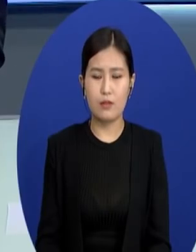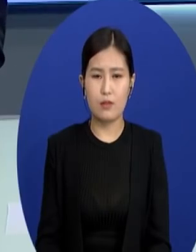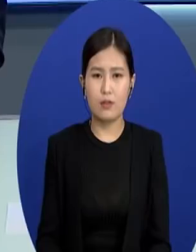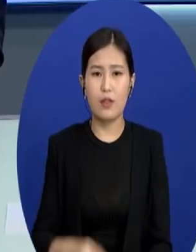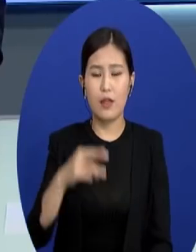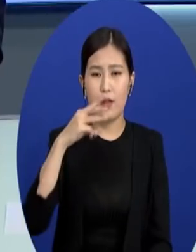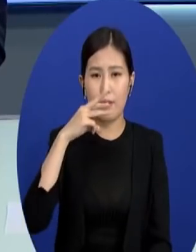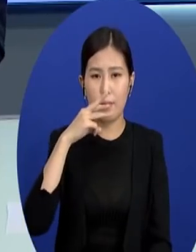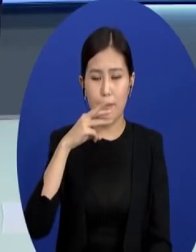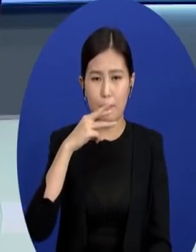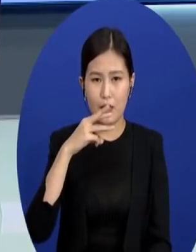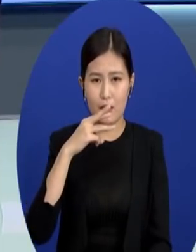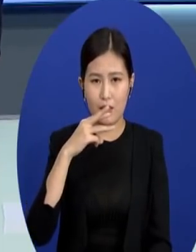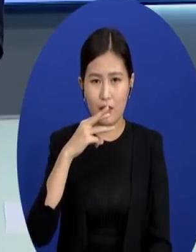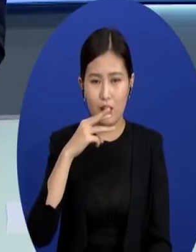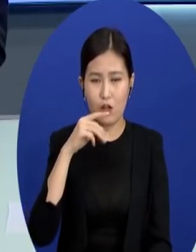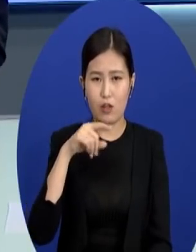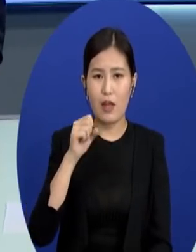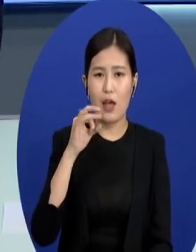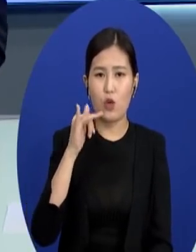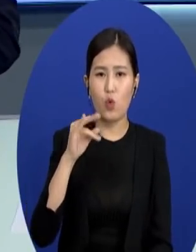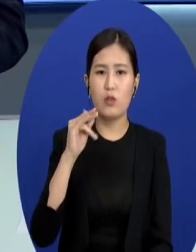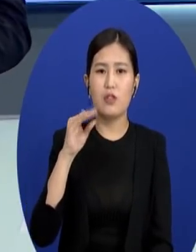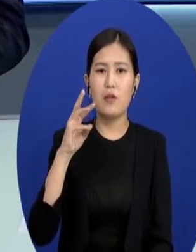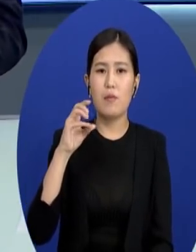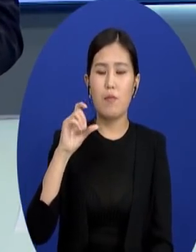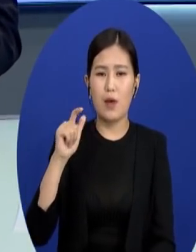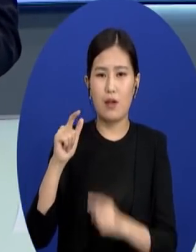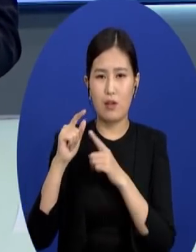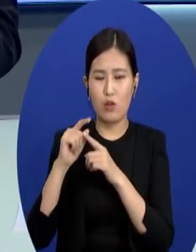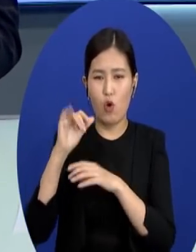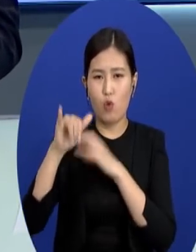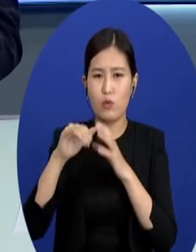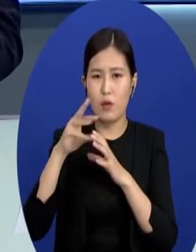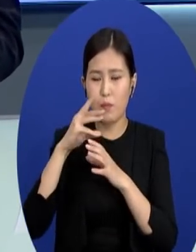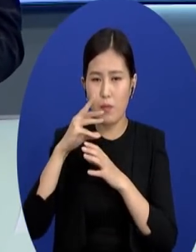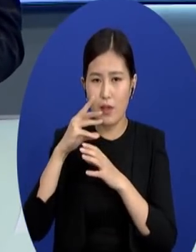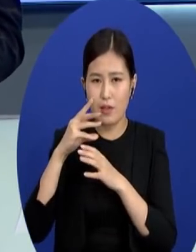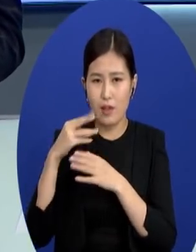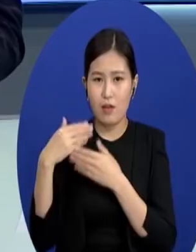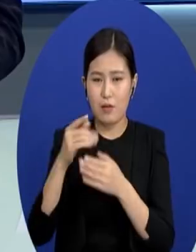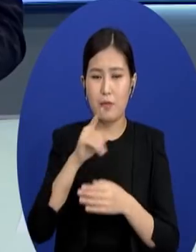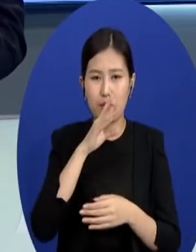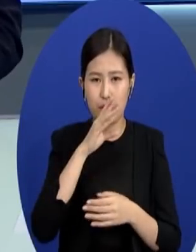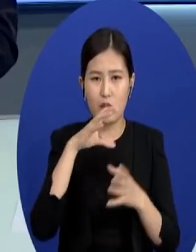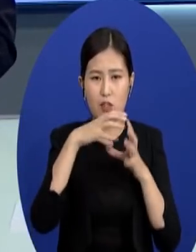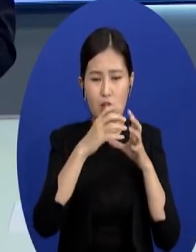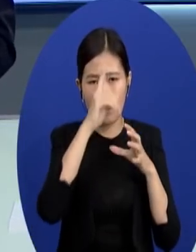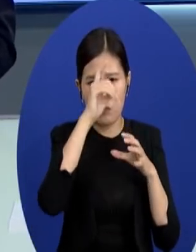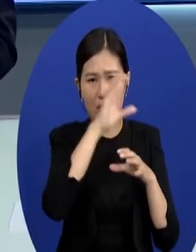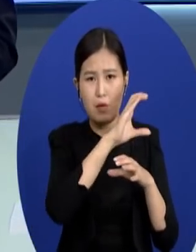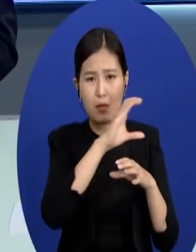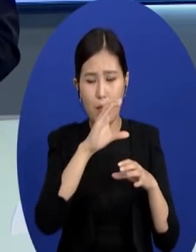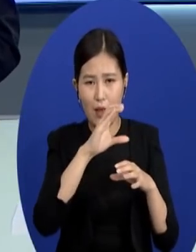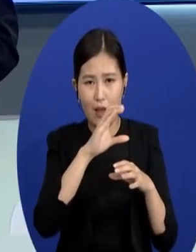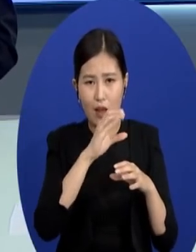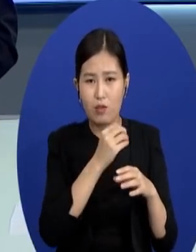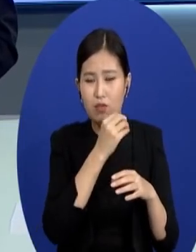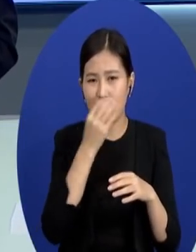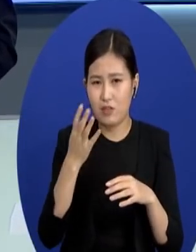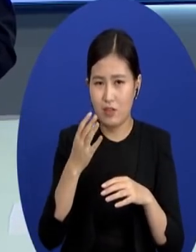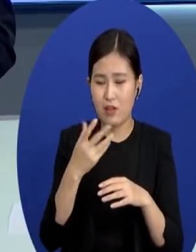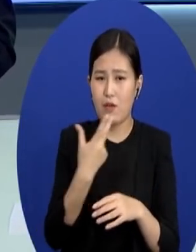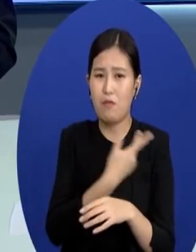За мэдээг бид томч ариун чимгийн бэлтгэсэн олон улсын мэдээлэлээр үргэлжлүүлэх гэж байна. Дэлхийн эрүүл мэндийн байгууллага дэлхийн нийт вакцинтай боллооч гэсэн цар